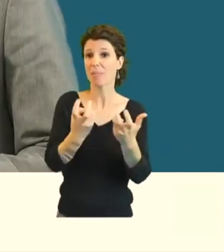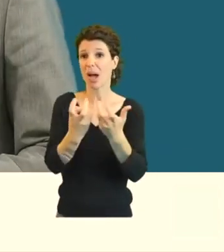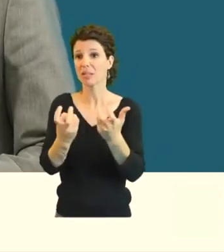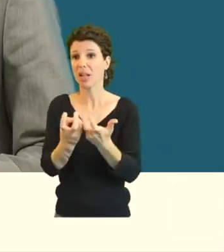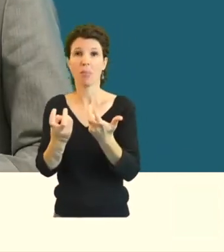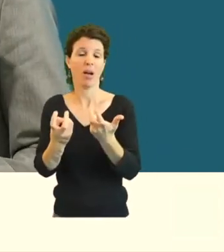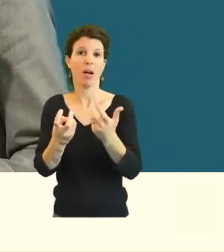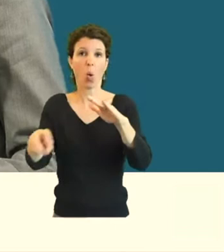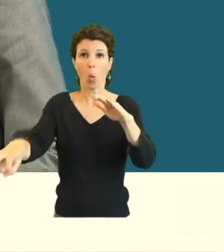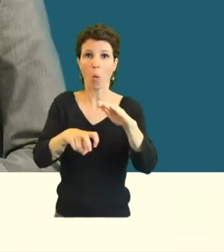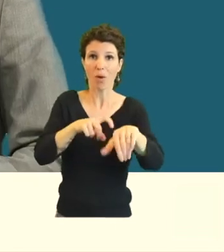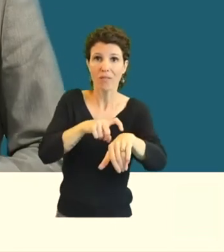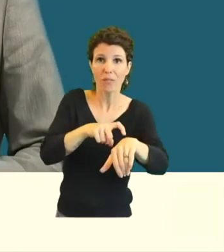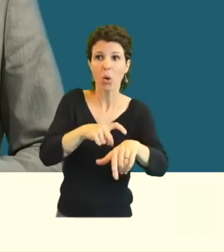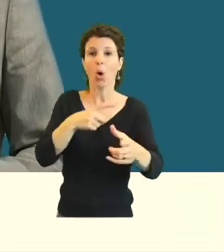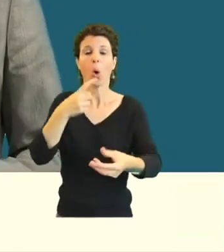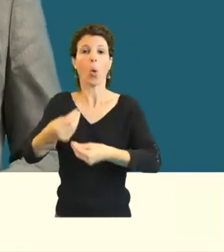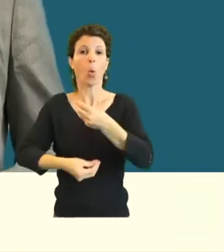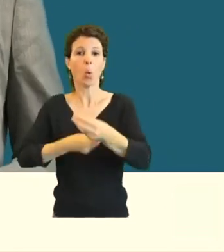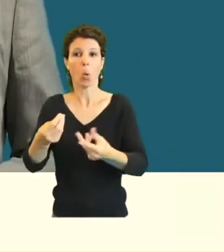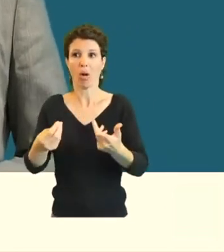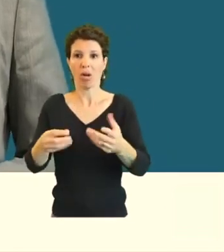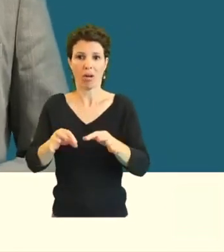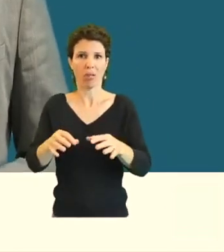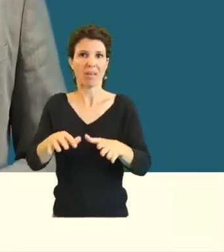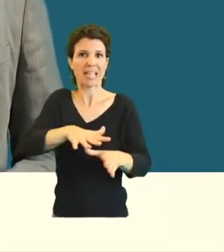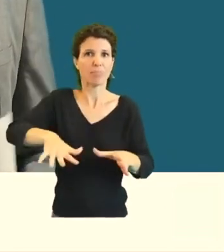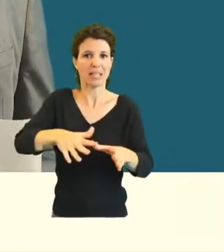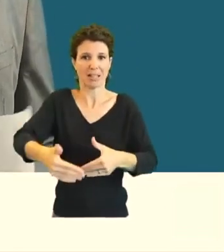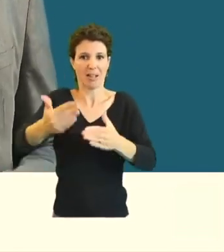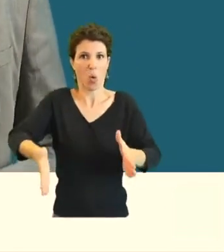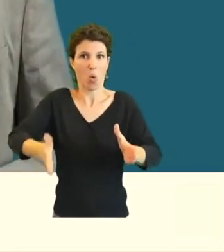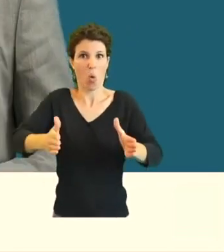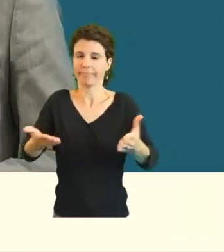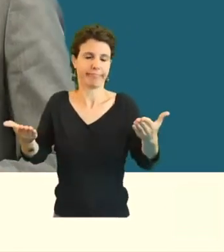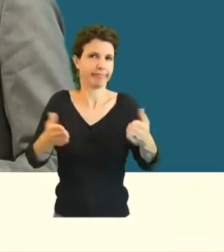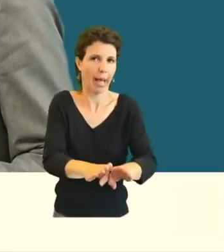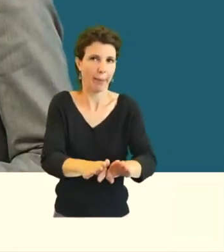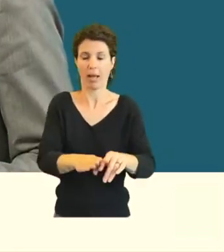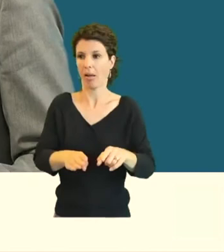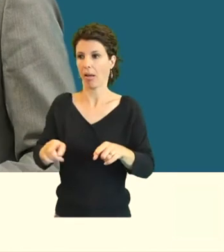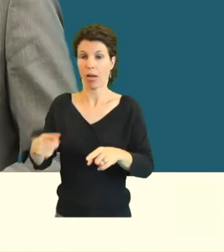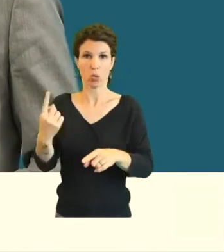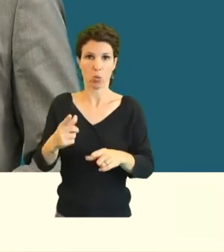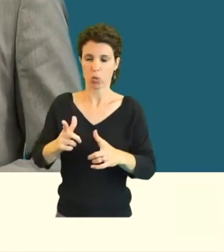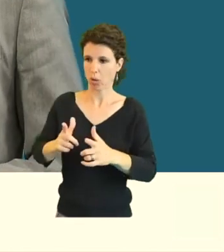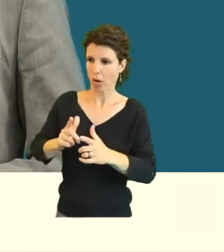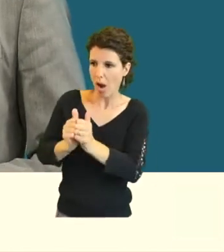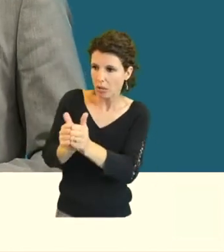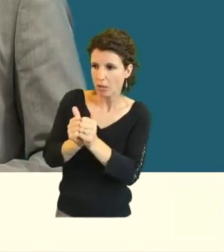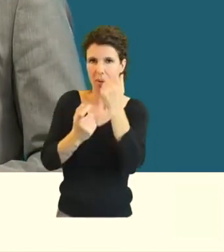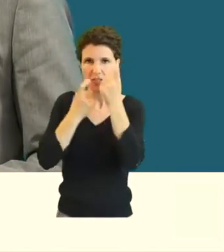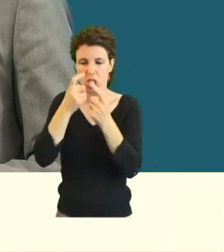ce soit au niveau de la fermeture des espaces clos. Nous avons dû faire et refaire à chaque fois les plannings pour trouver les meilleures